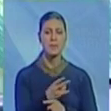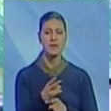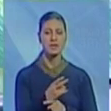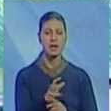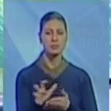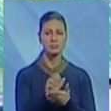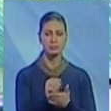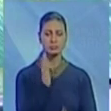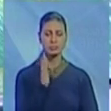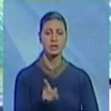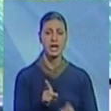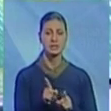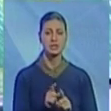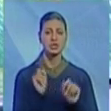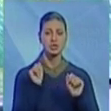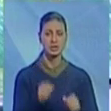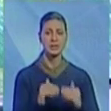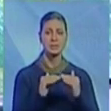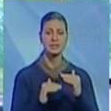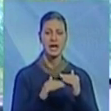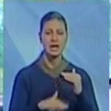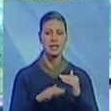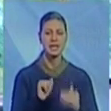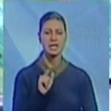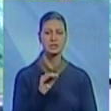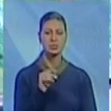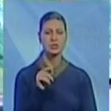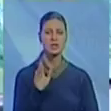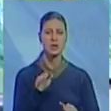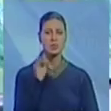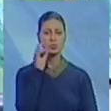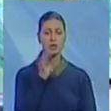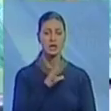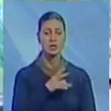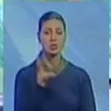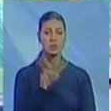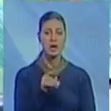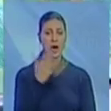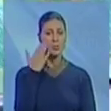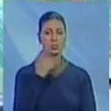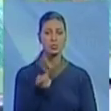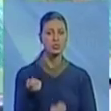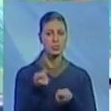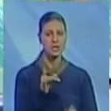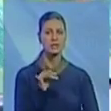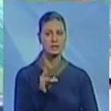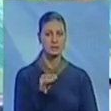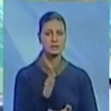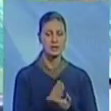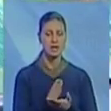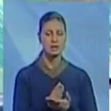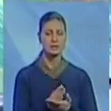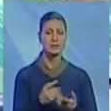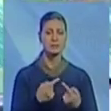გარემოშივე გაანადგურებს. ასეთი კი შეიძლება სამხრეთ-აღმოსავლეთ აზიური კრაზანა იყოს, თუმცა ეკოსისტემაში უცხო სახეობის შემოყვანას რისკებიც ახლავს.